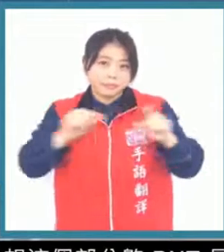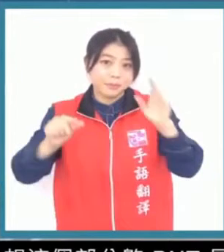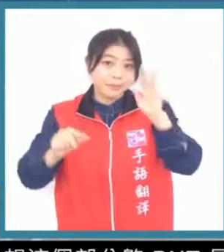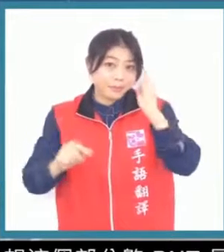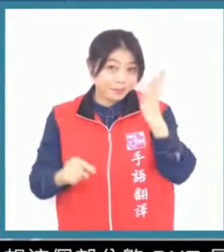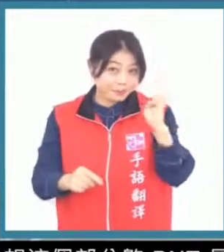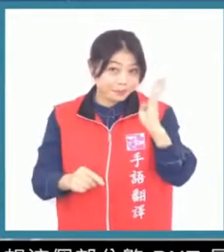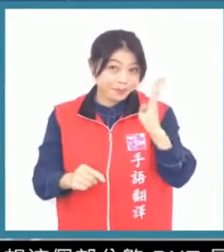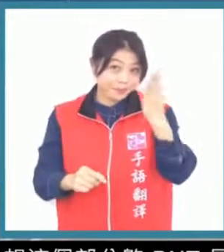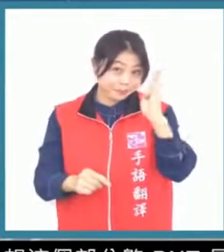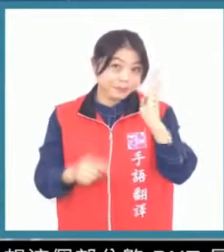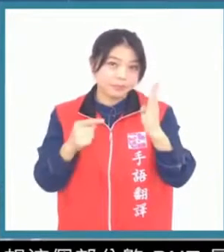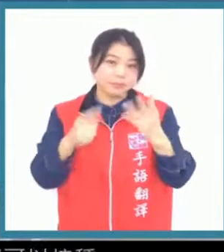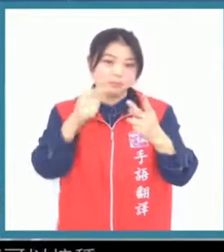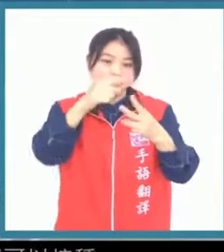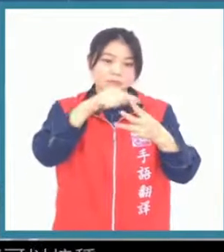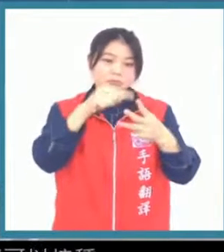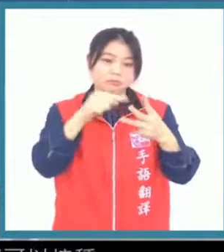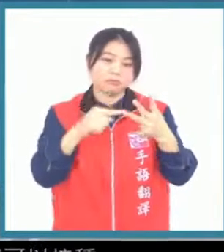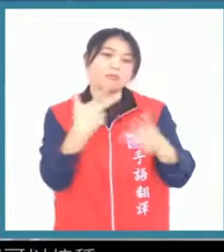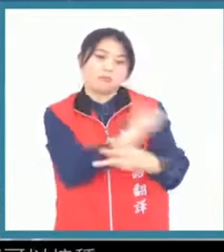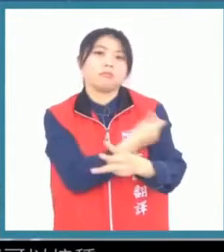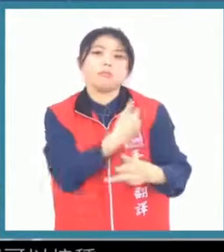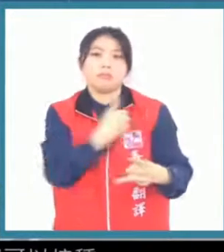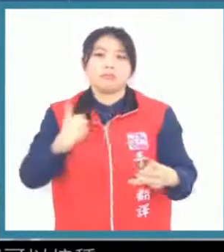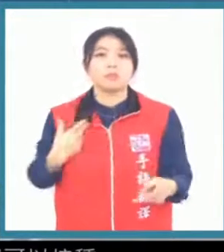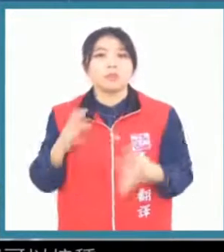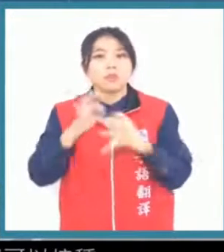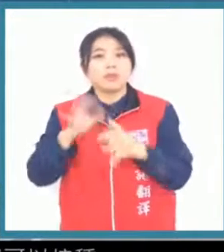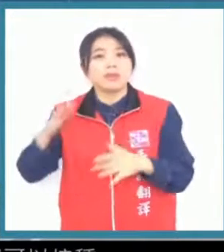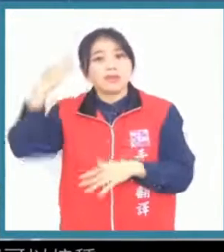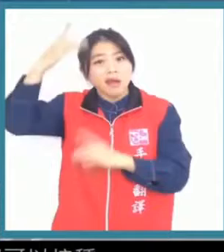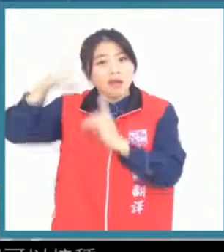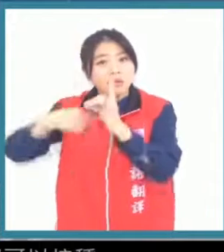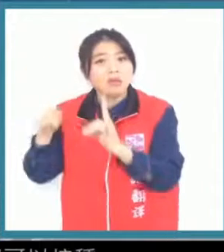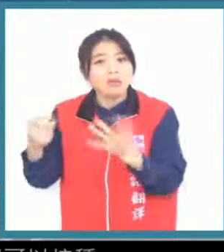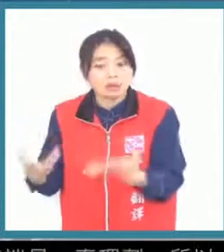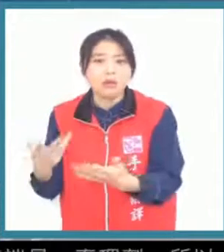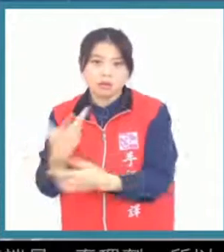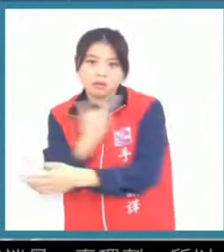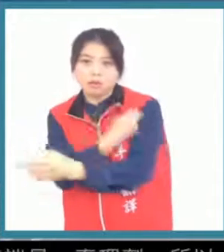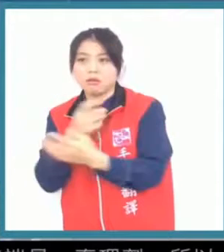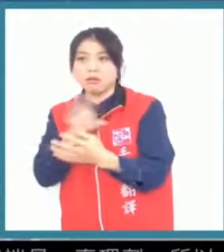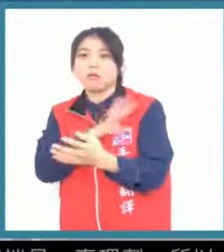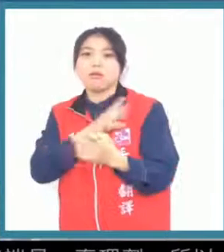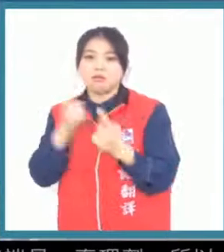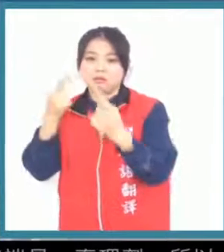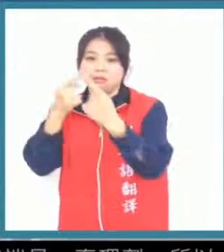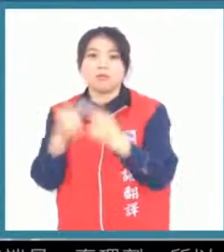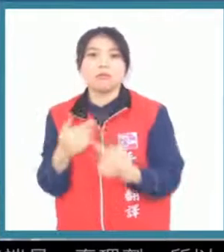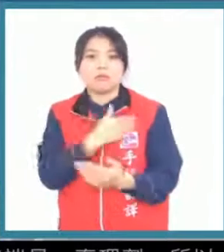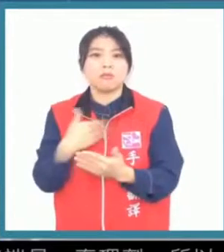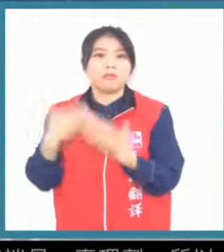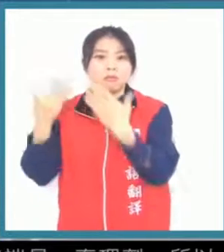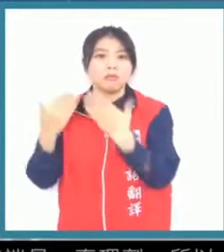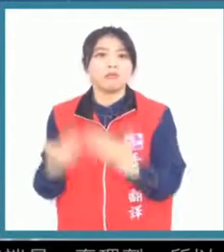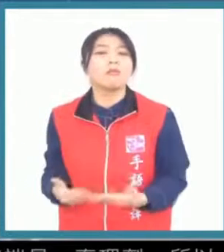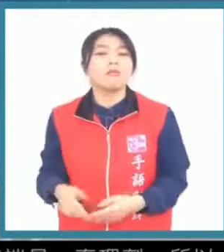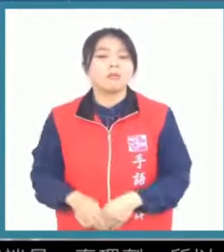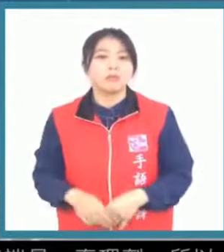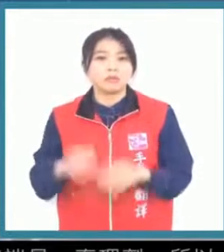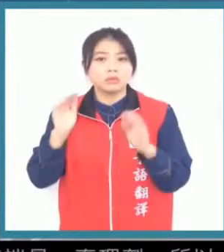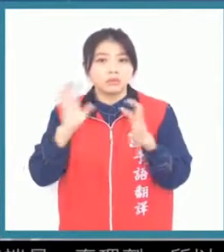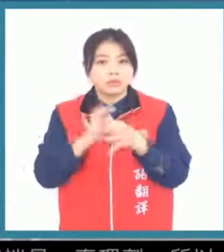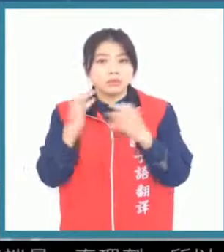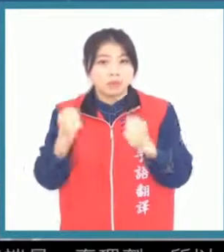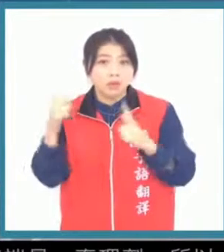种，那高端是一针一剂，所以不会混淆，所以这两个接种站，那过年前